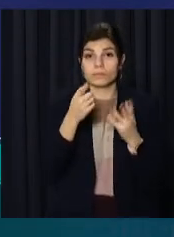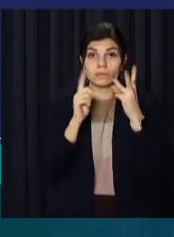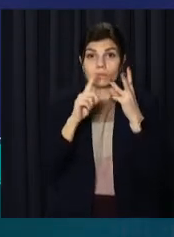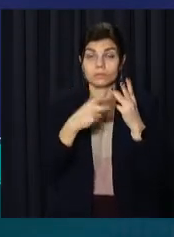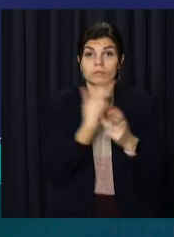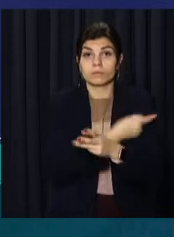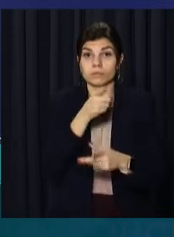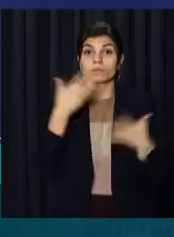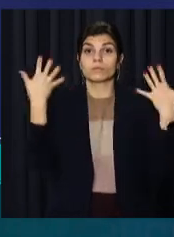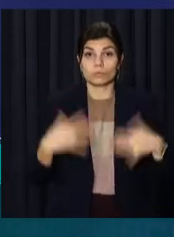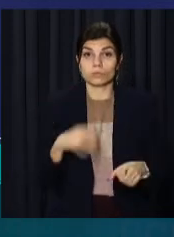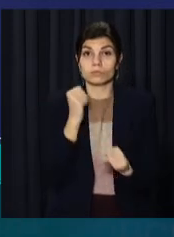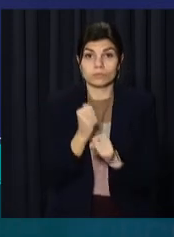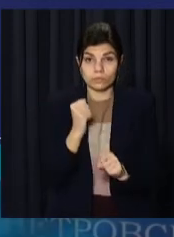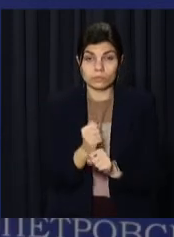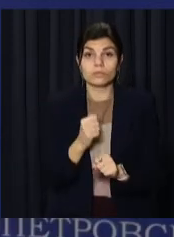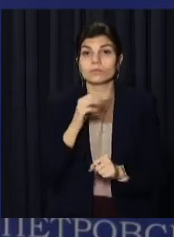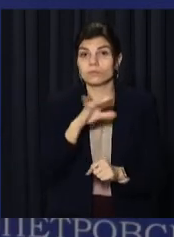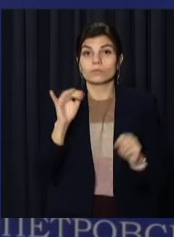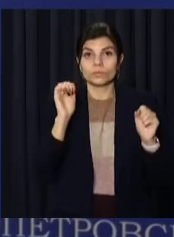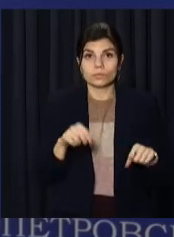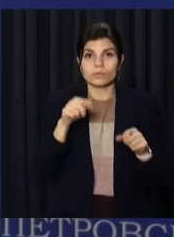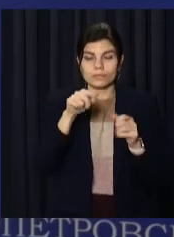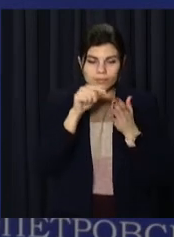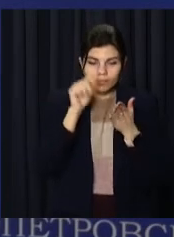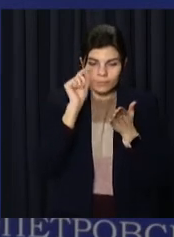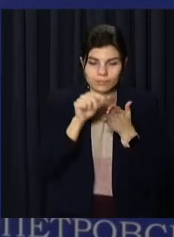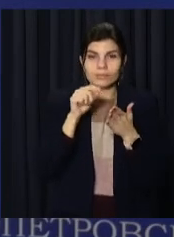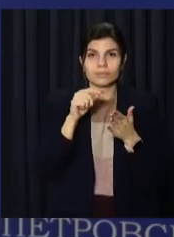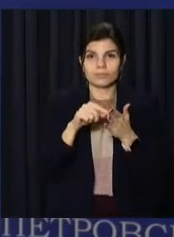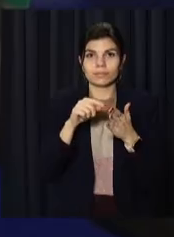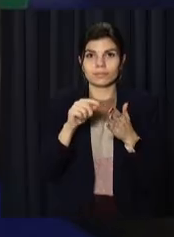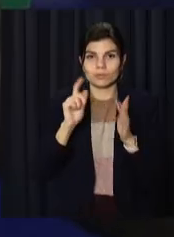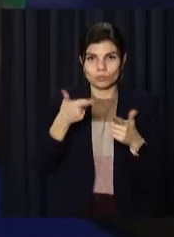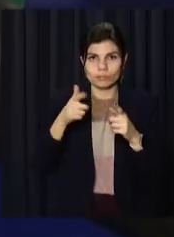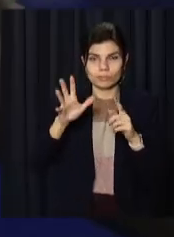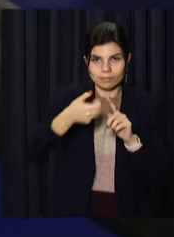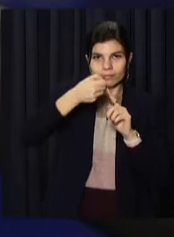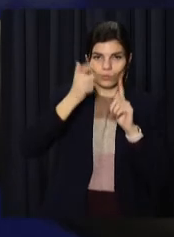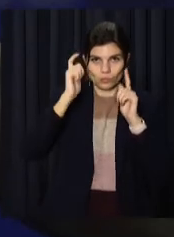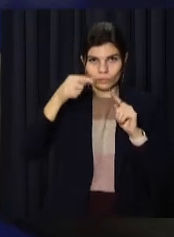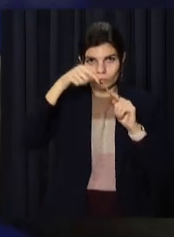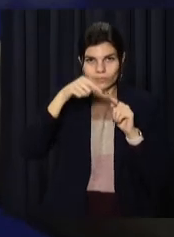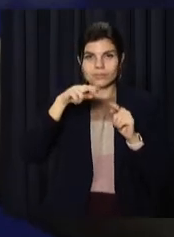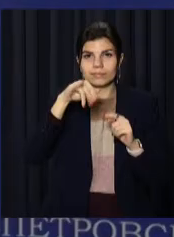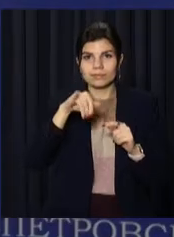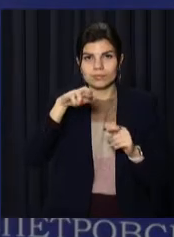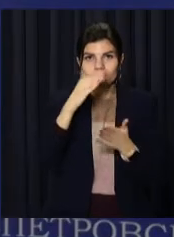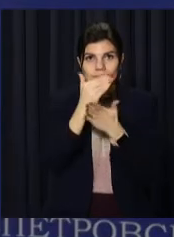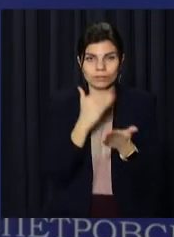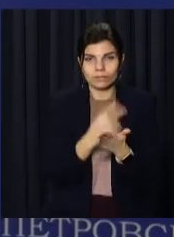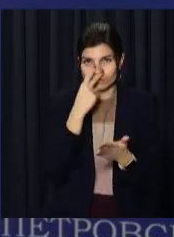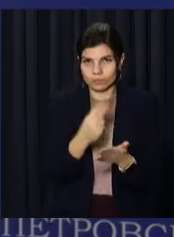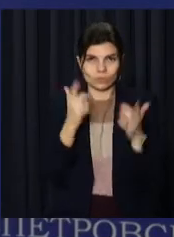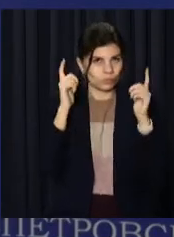зробили третю дозу вже, да, бустерну, то ви можете перезамовити сертифікат і він вас підтягнеться. Таким чином у всіх користувачів, у яких